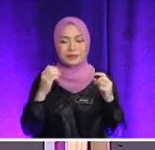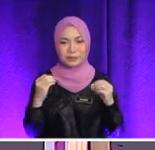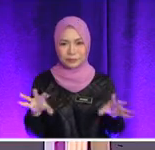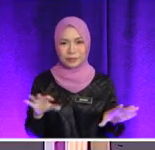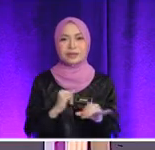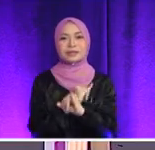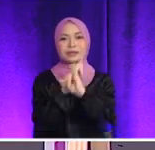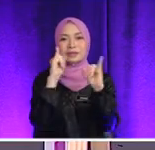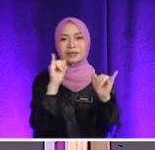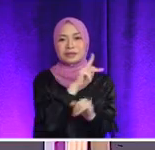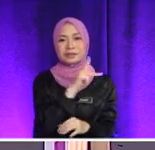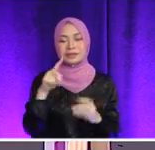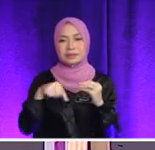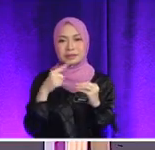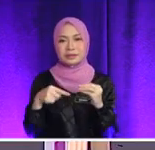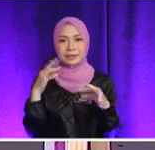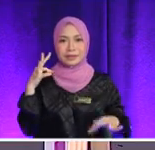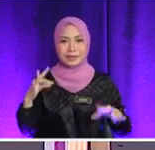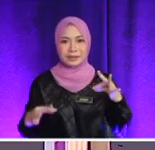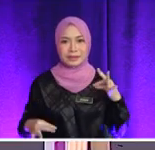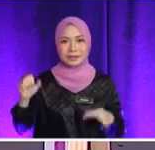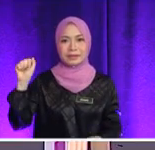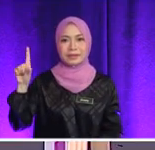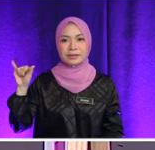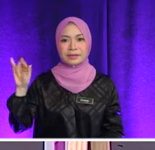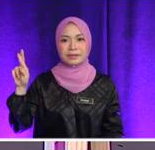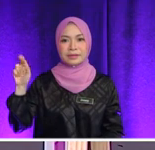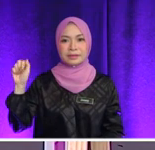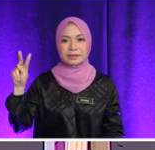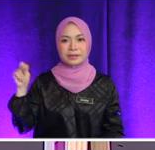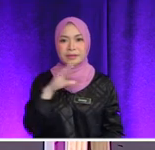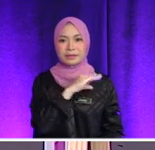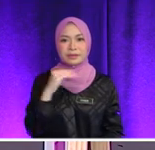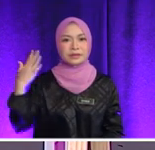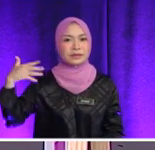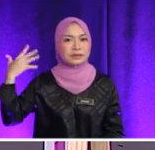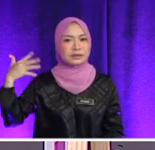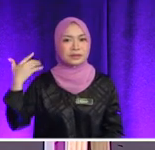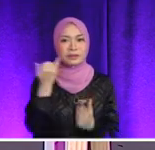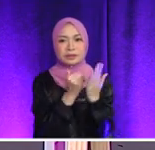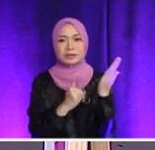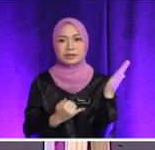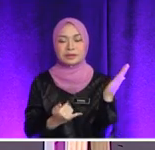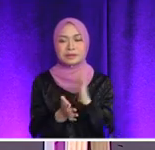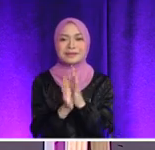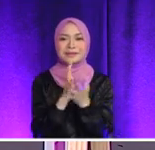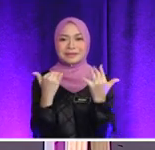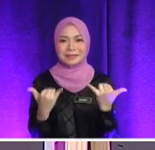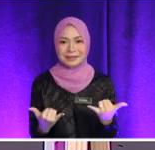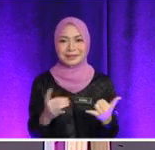gaya aliran tentang latar belakang dan sejarah oke kali ini saya Ina uji Minda murid-murid saya